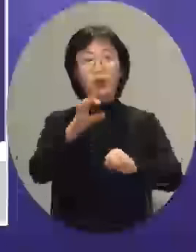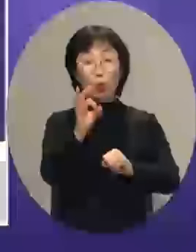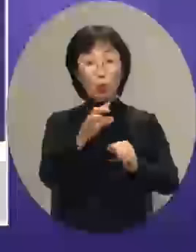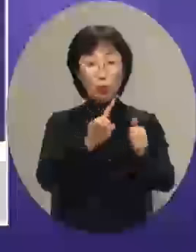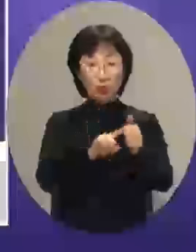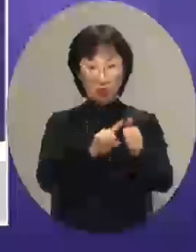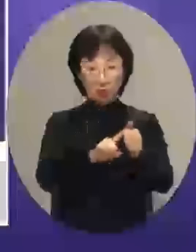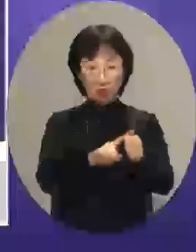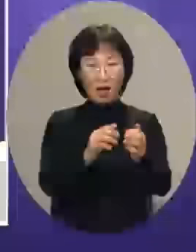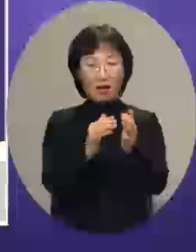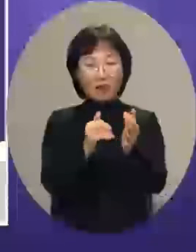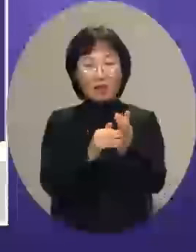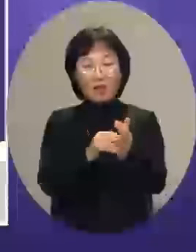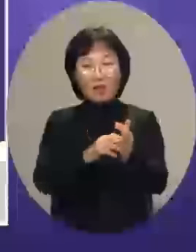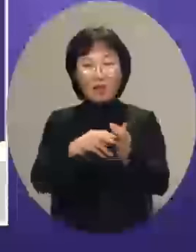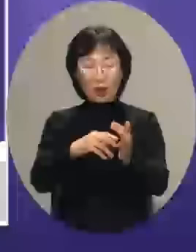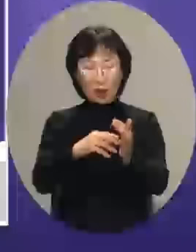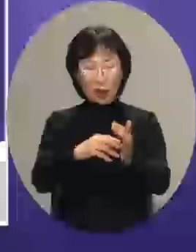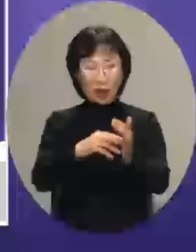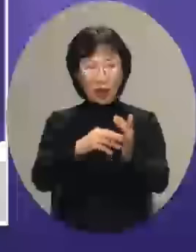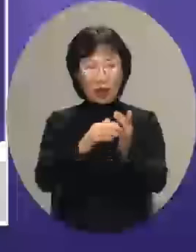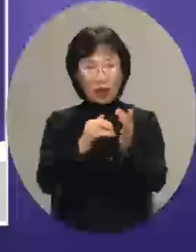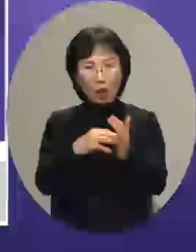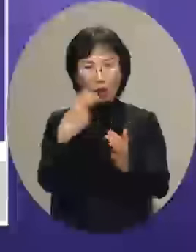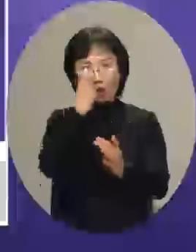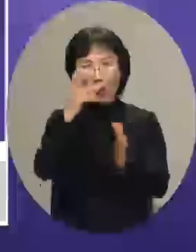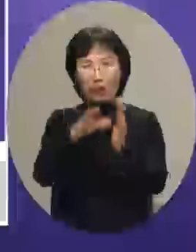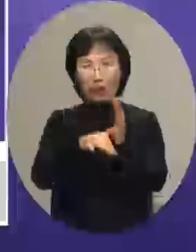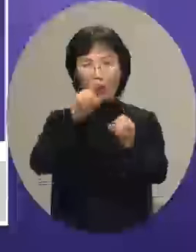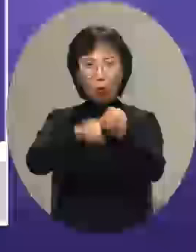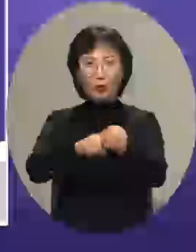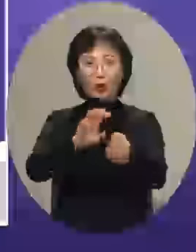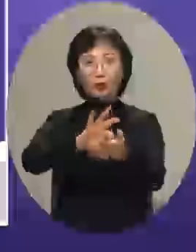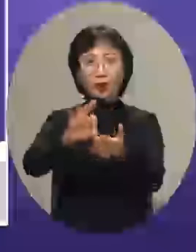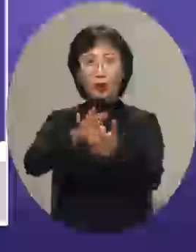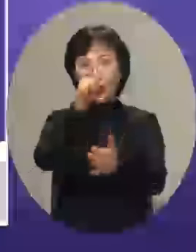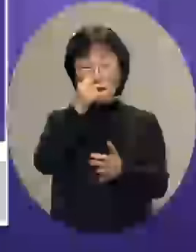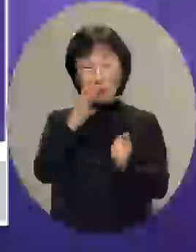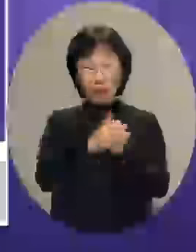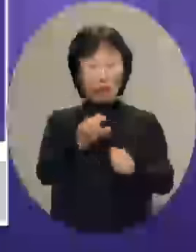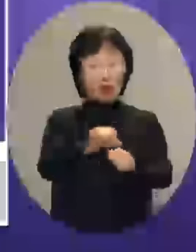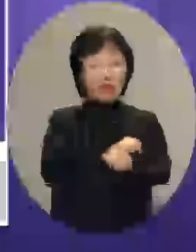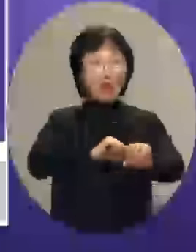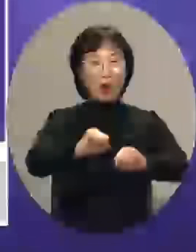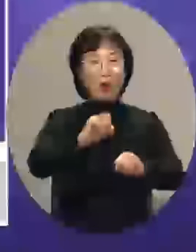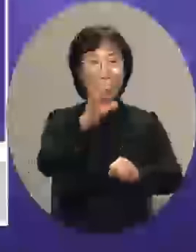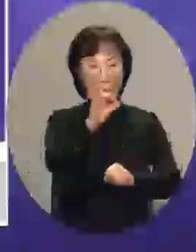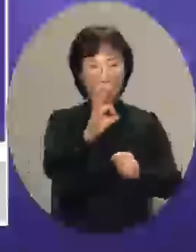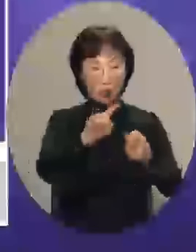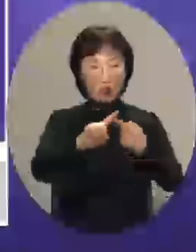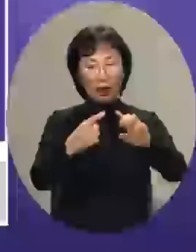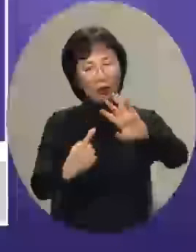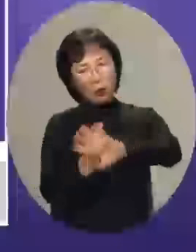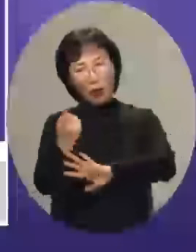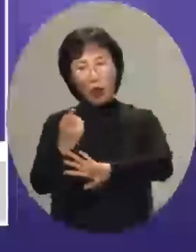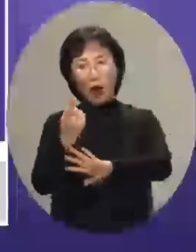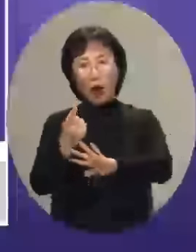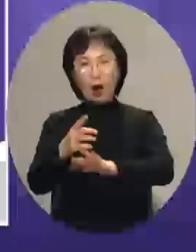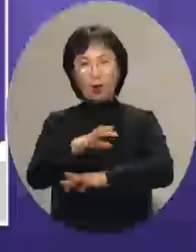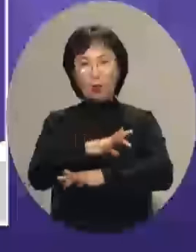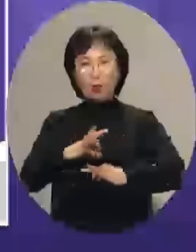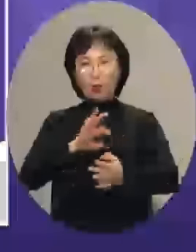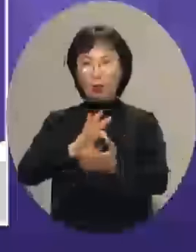기밀이 필요한 수사에만 쓰는 돈이잖아요. 그런데 특수활동비가 다른 곳에 부정된